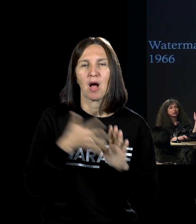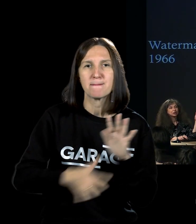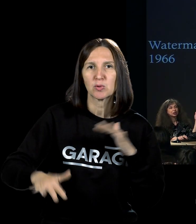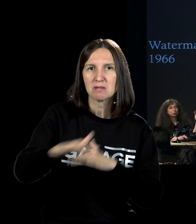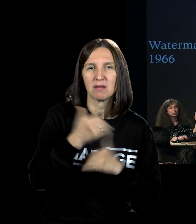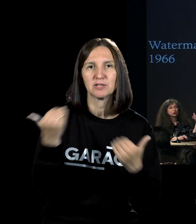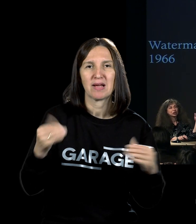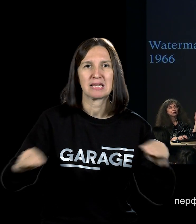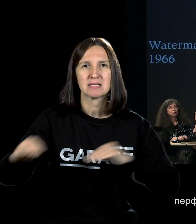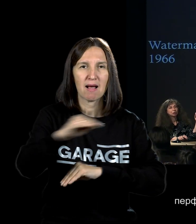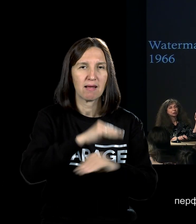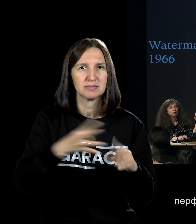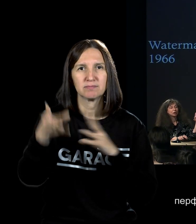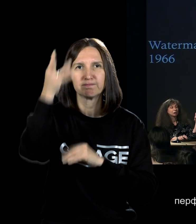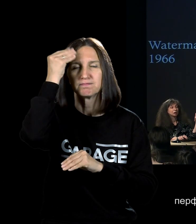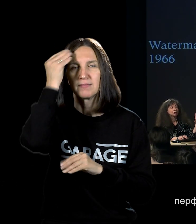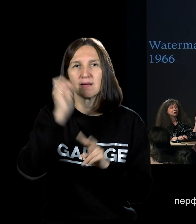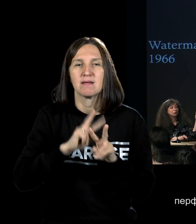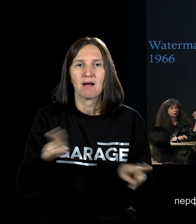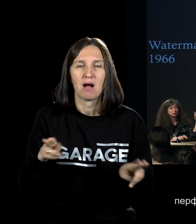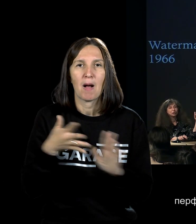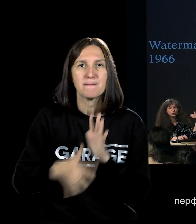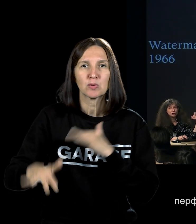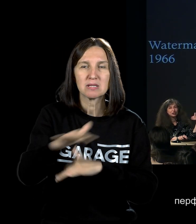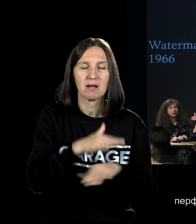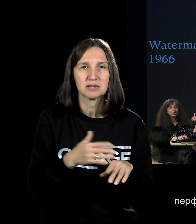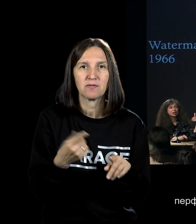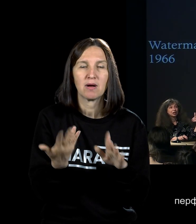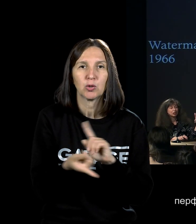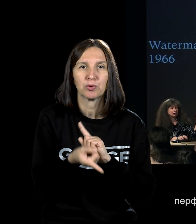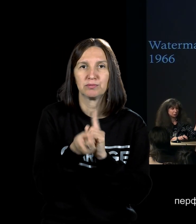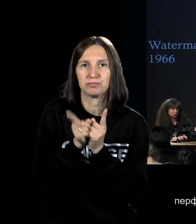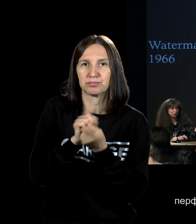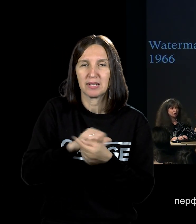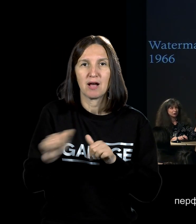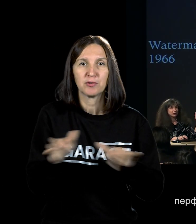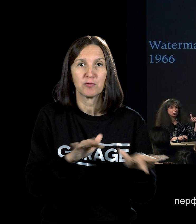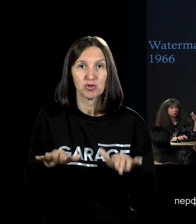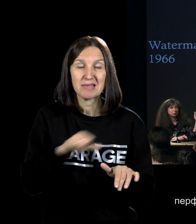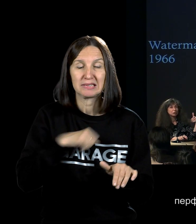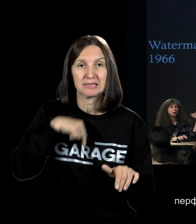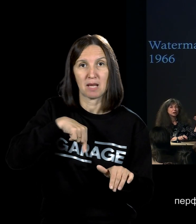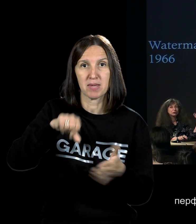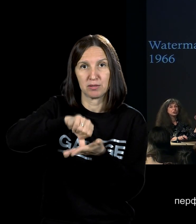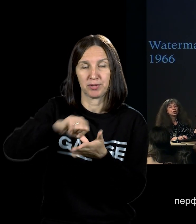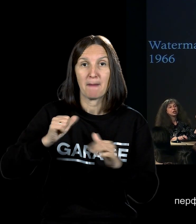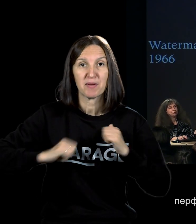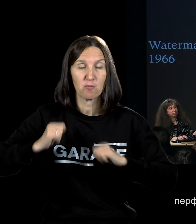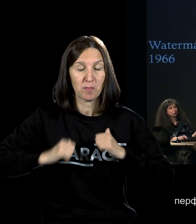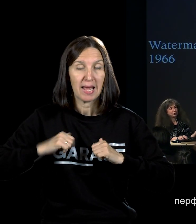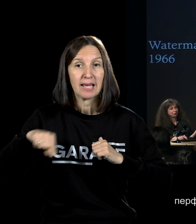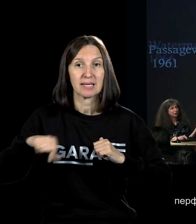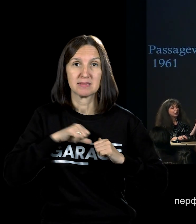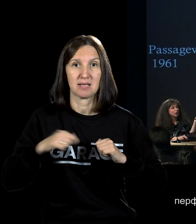инсталляция осмыслялась как то пространство, в котором, которое приводит в движение перформеров и которое приводится в